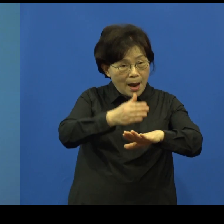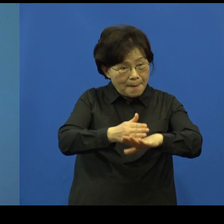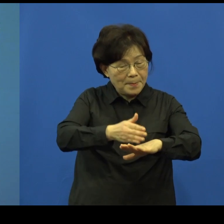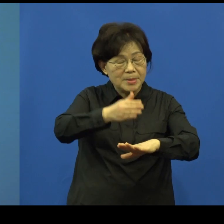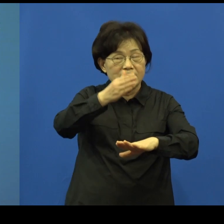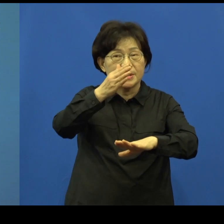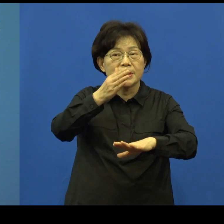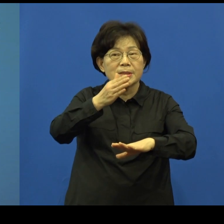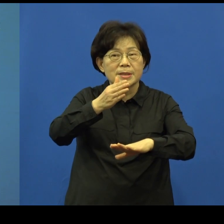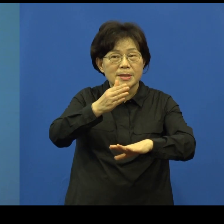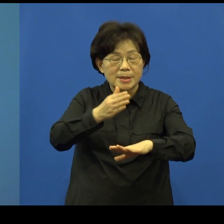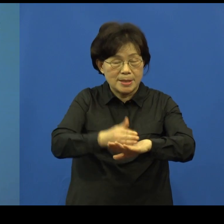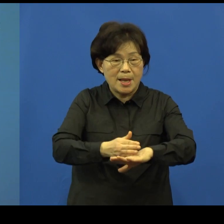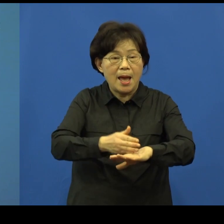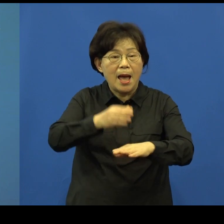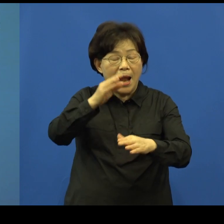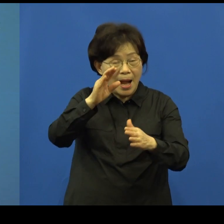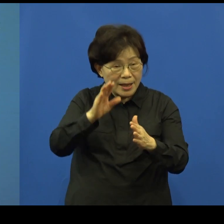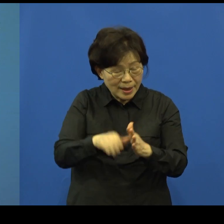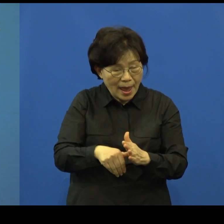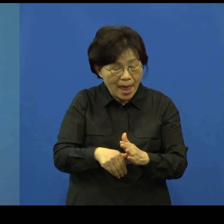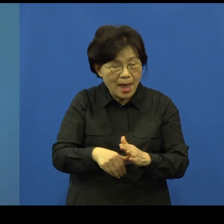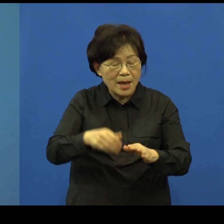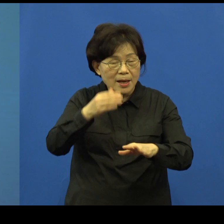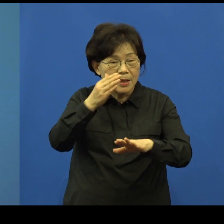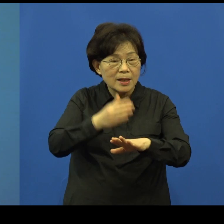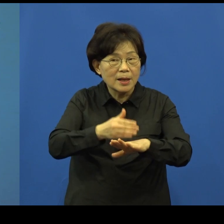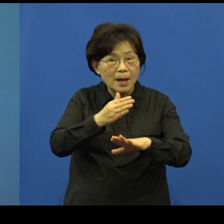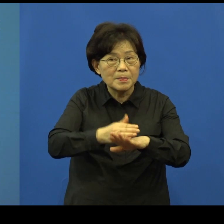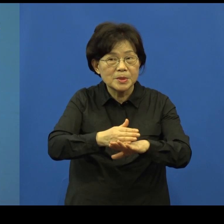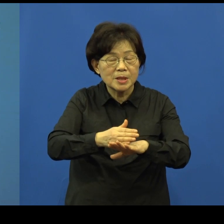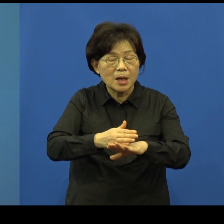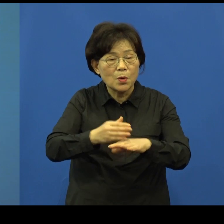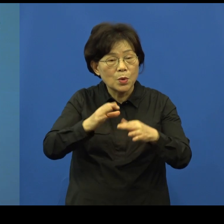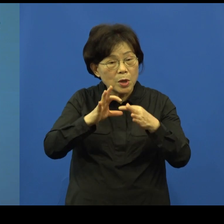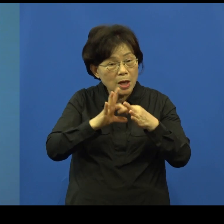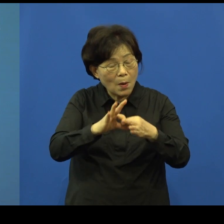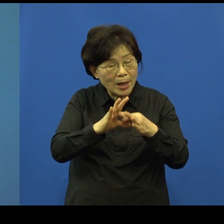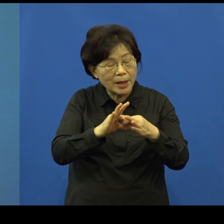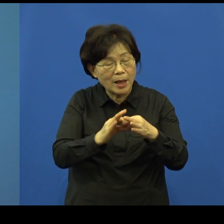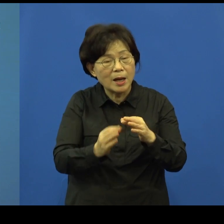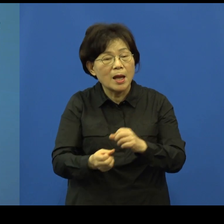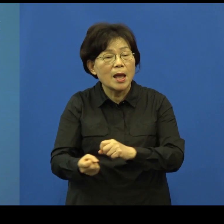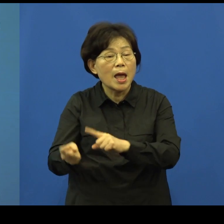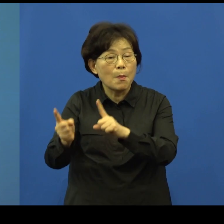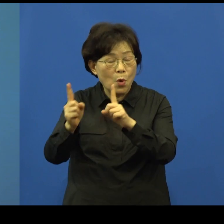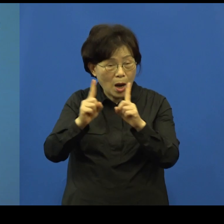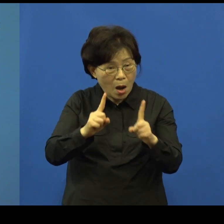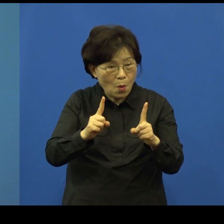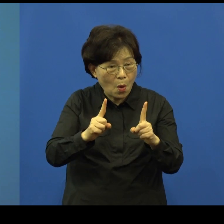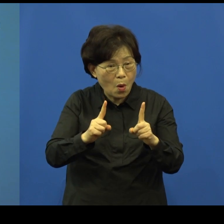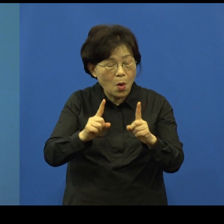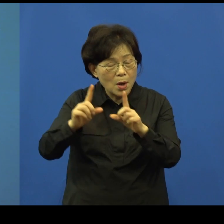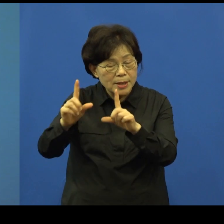감사를 할 때 그 감사가 우리의 관계를 회복하고 우리의 삶을 풍성하게 하는 거죠.